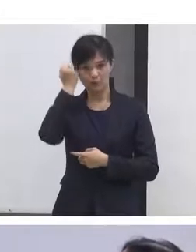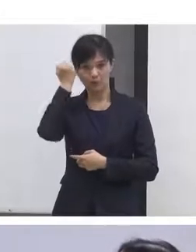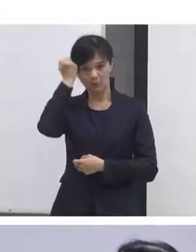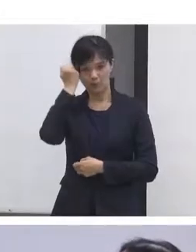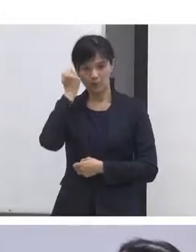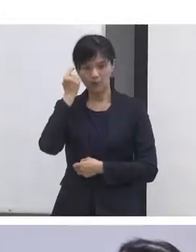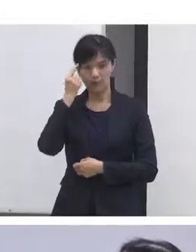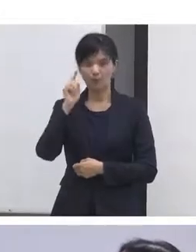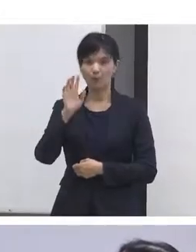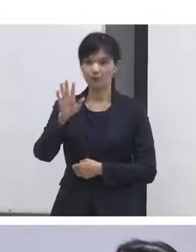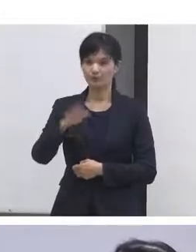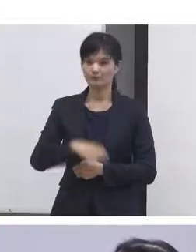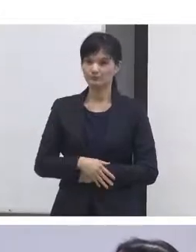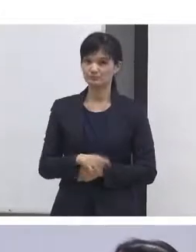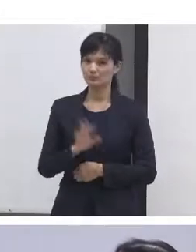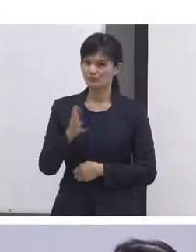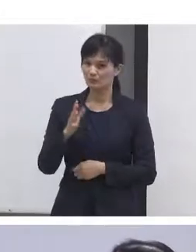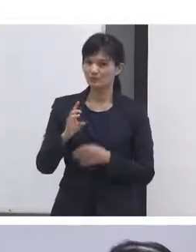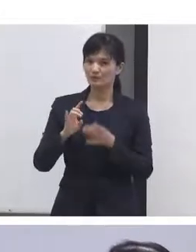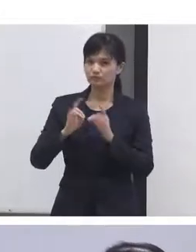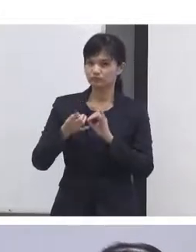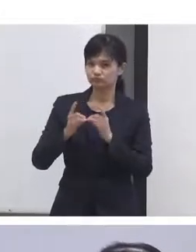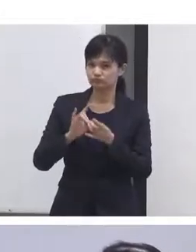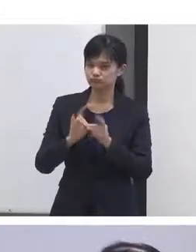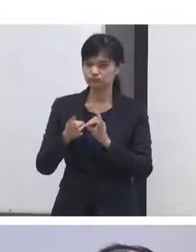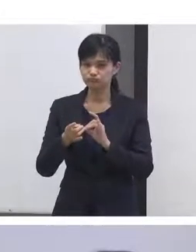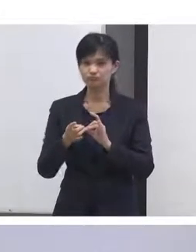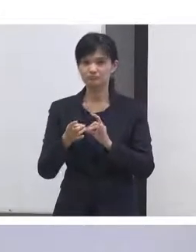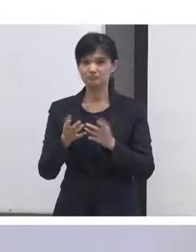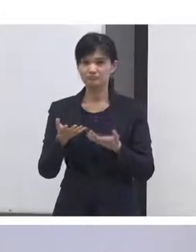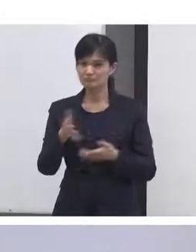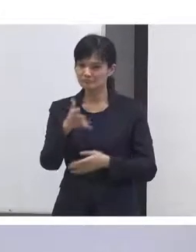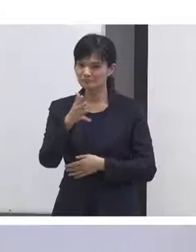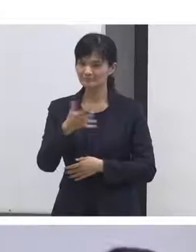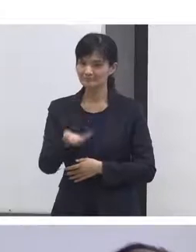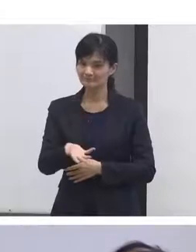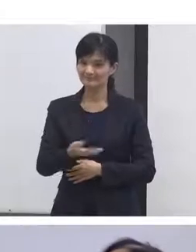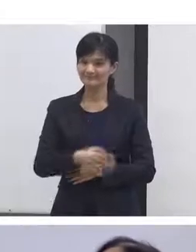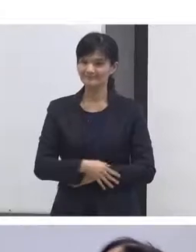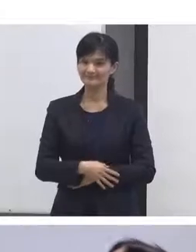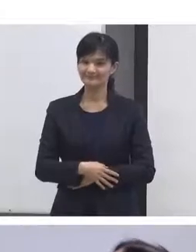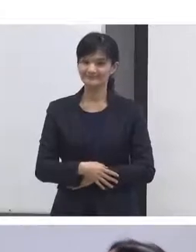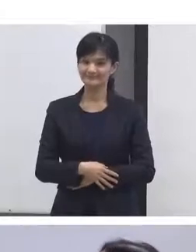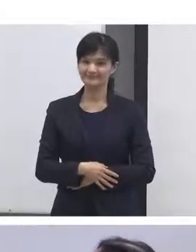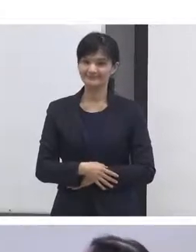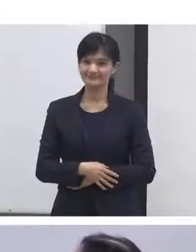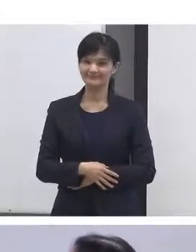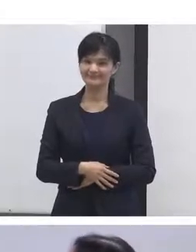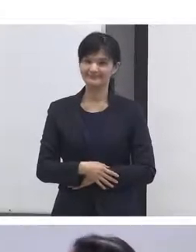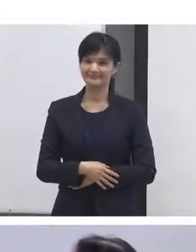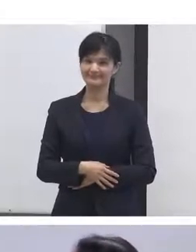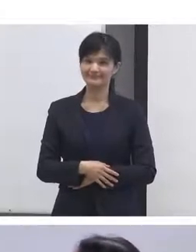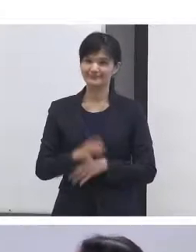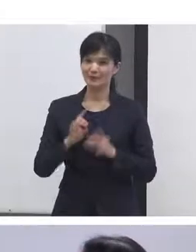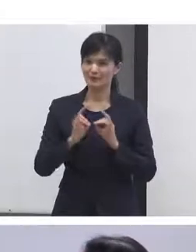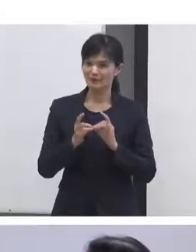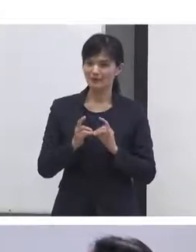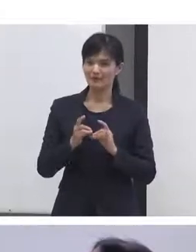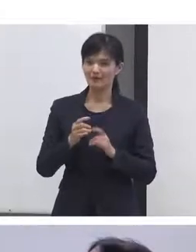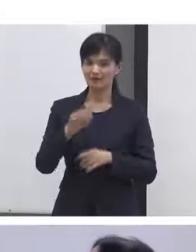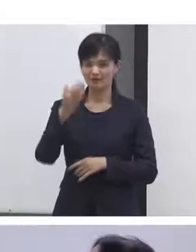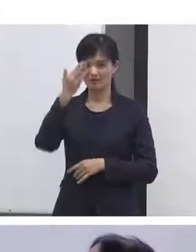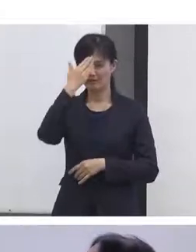是为什么要用？故意要用？为什么要故意用？为什么要故意用这么麻